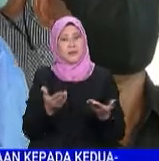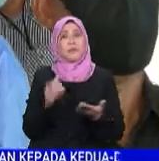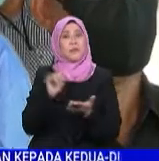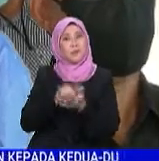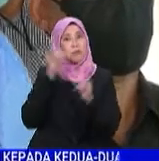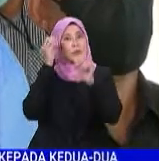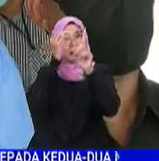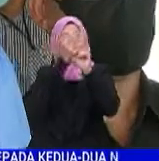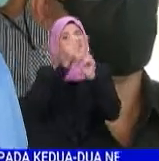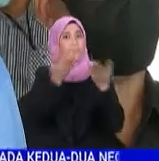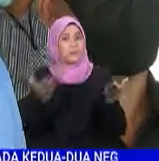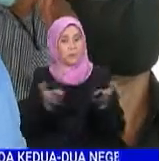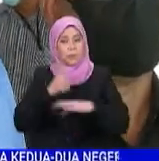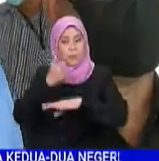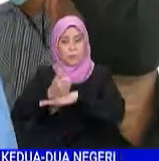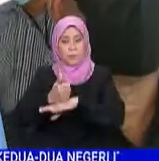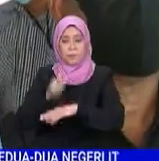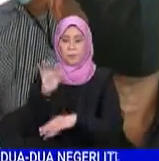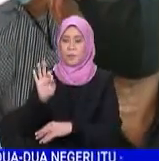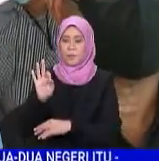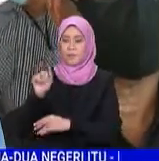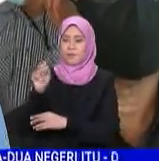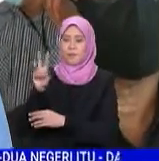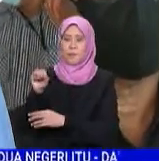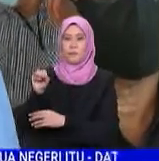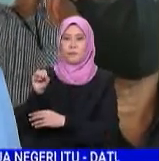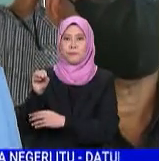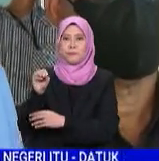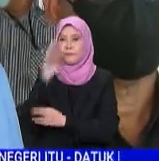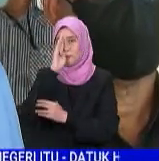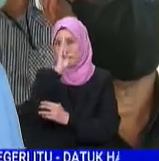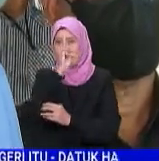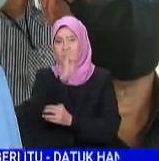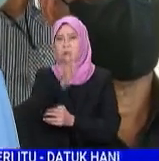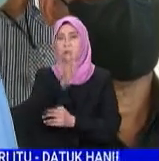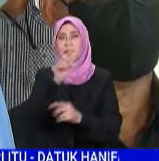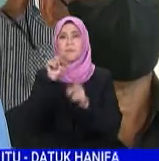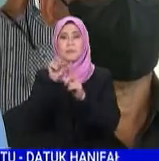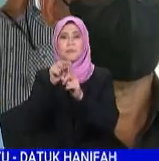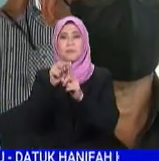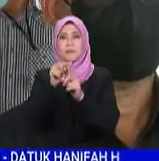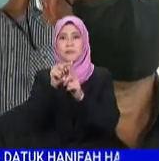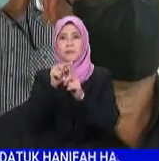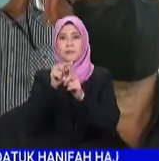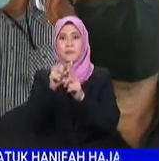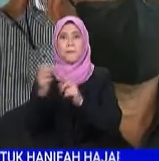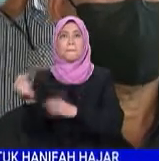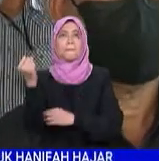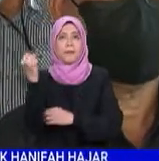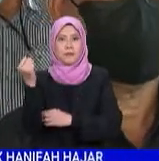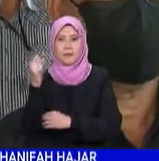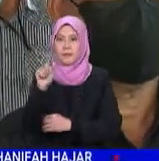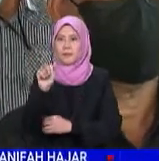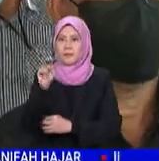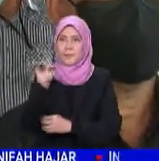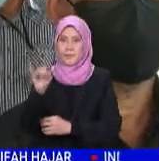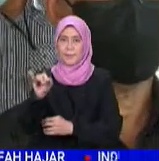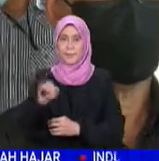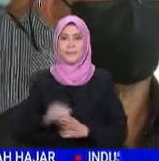diwujudkan supaya daripada farm direct kepada pasar tani.